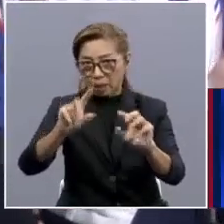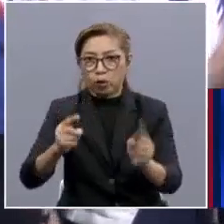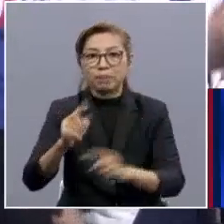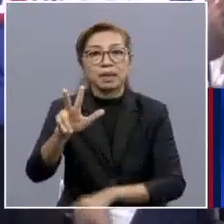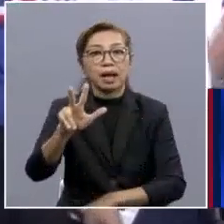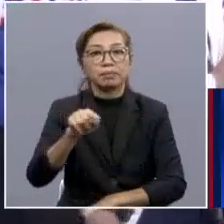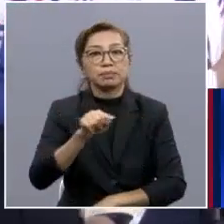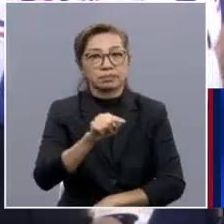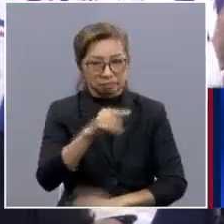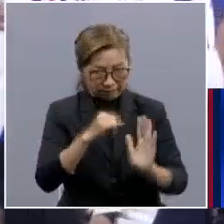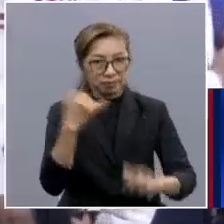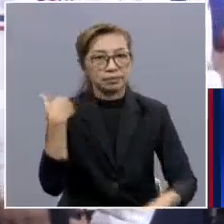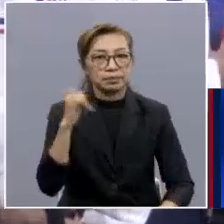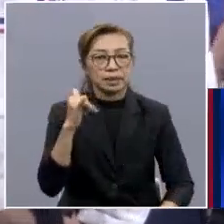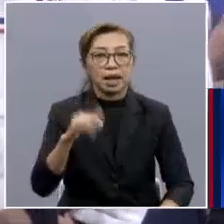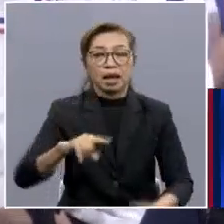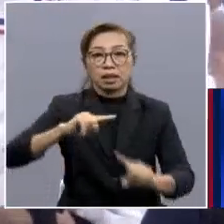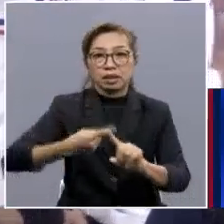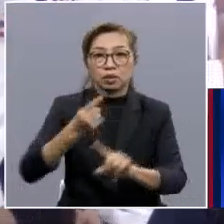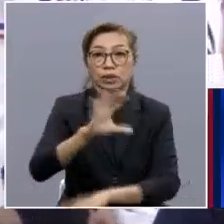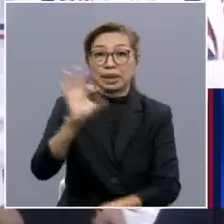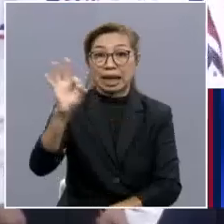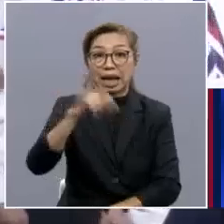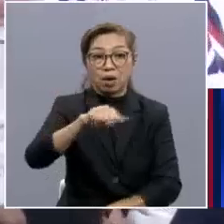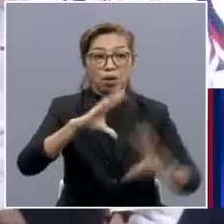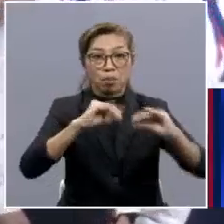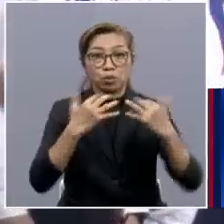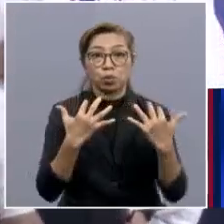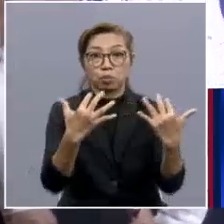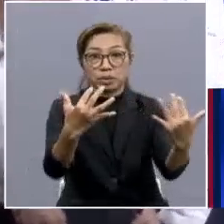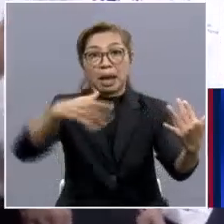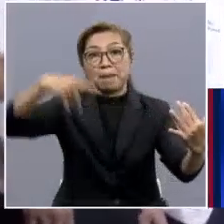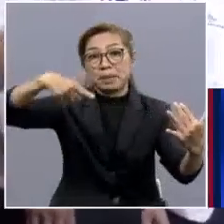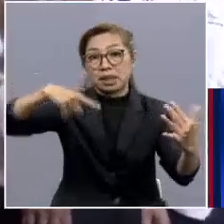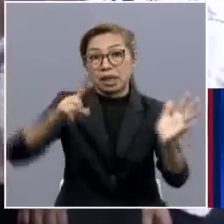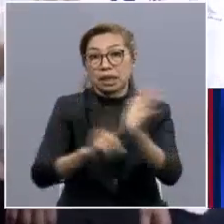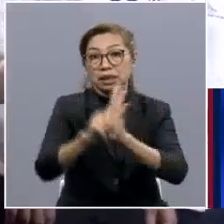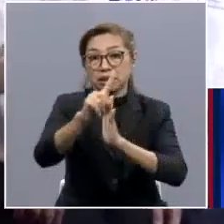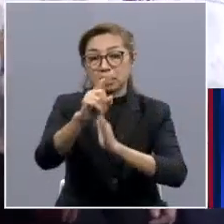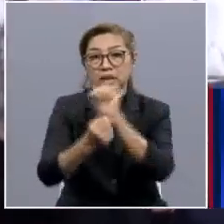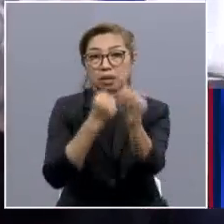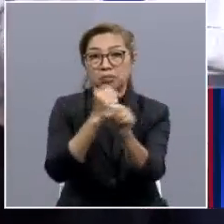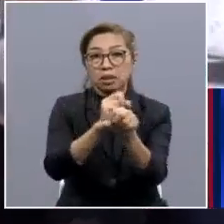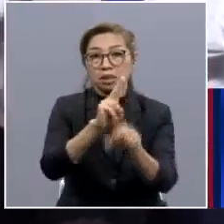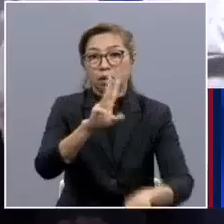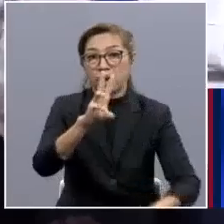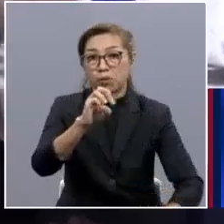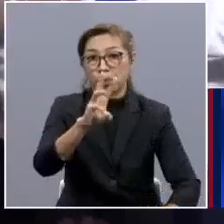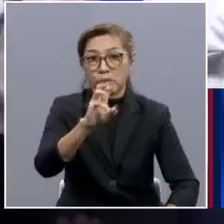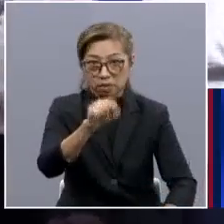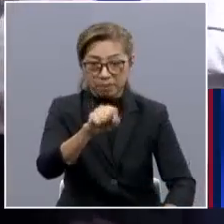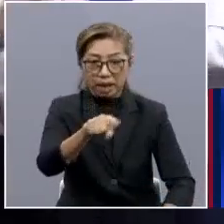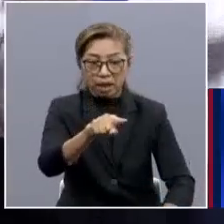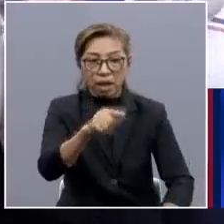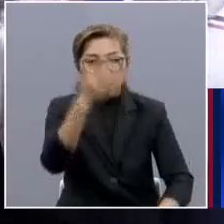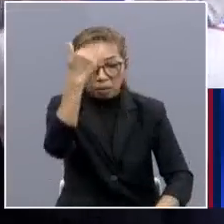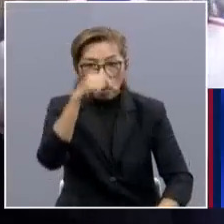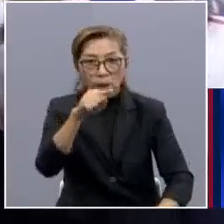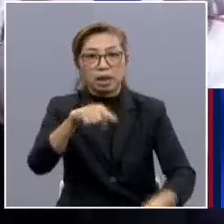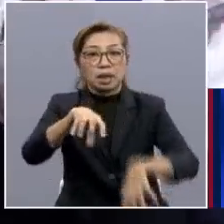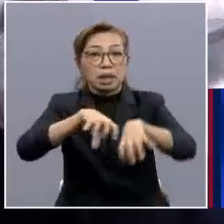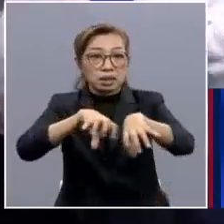เมื่อวันที่9มกราคมเป็นการจัดประชุมใหญ่วิสามัญครั้งที่1ปี2566เพื่อเลือกคณะกรรม